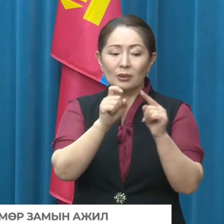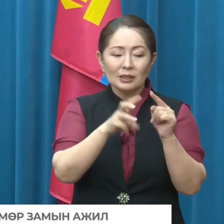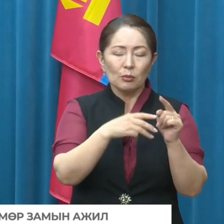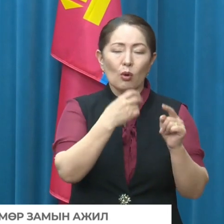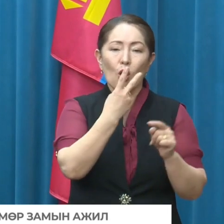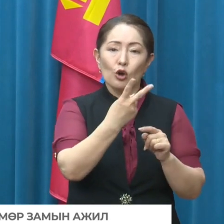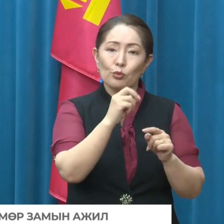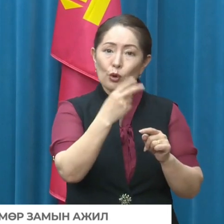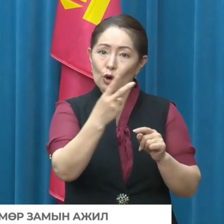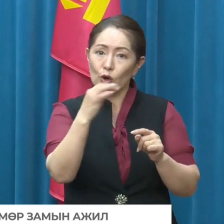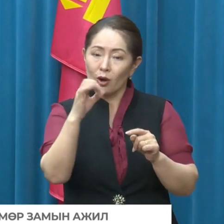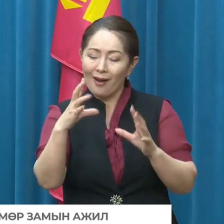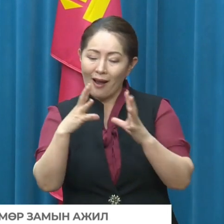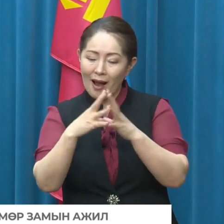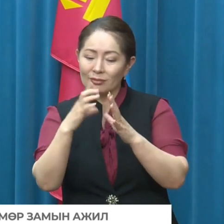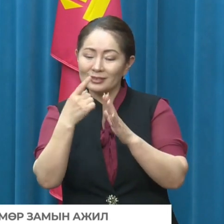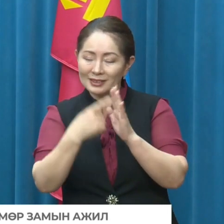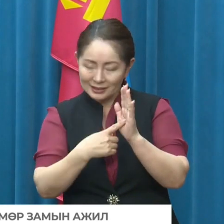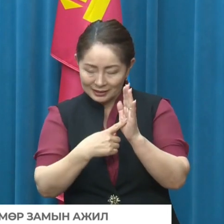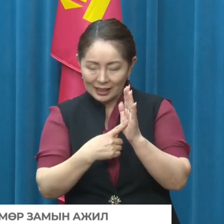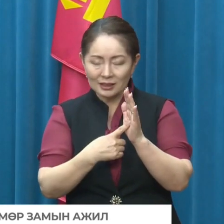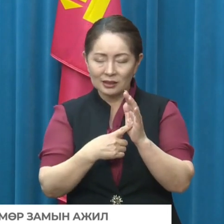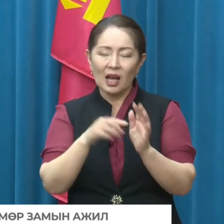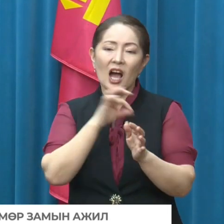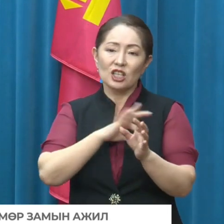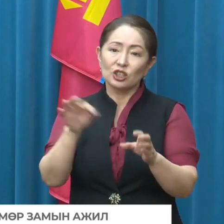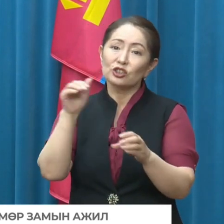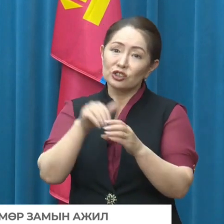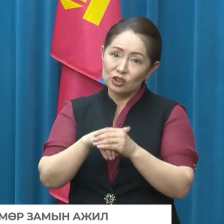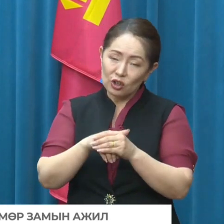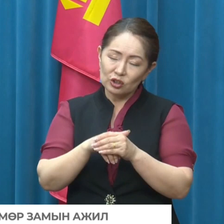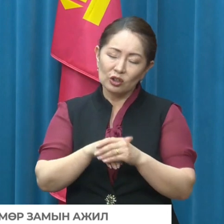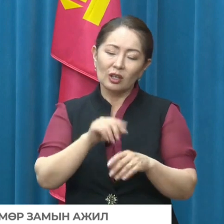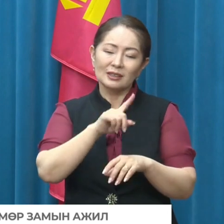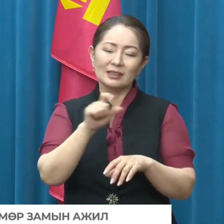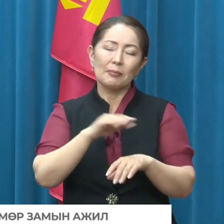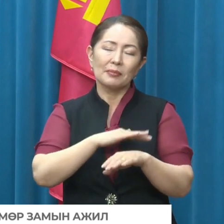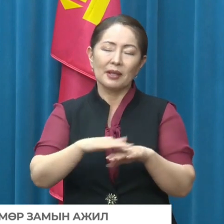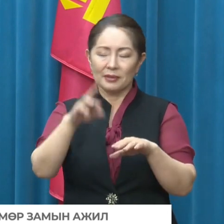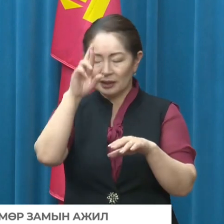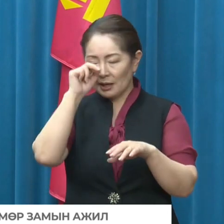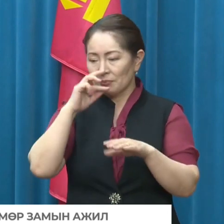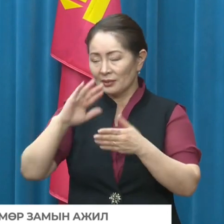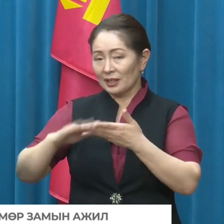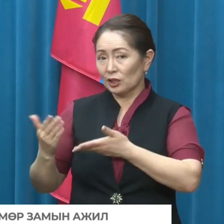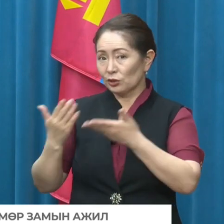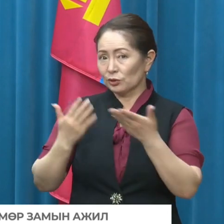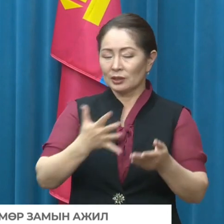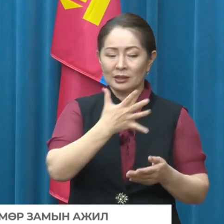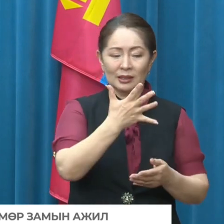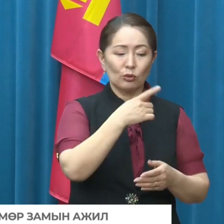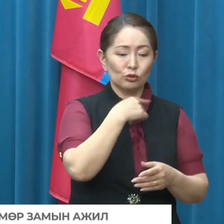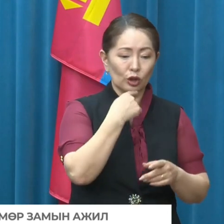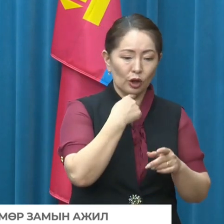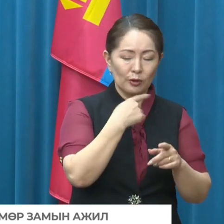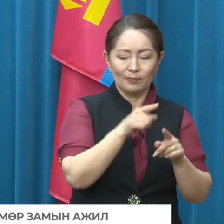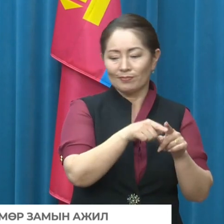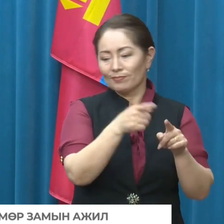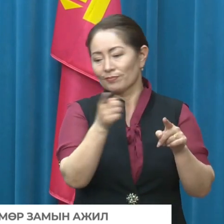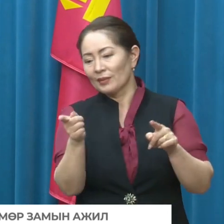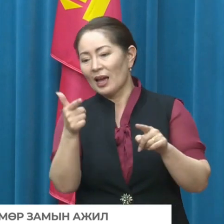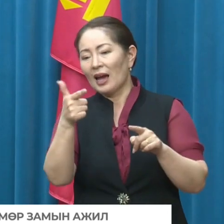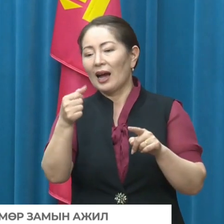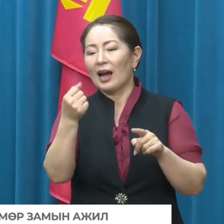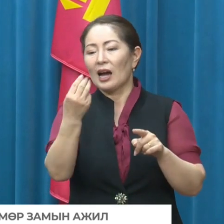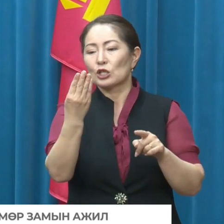сард багтаан ашиглалтанд орох төлөвлөгөөг зам тээврийн хөгжлийн амнаас танилцуулж байна. За 57 гашуун сугач чиглэлийн төмөр замын бүтээн